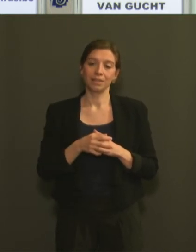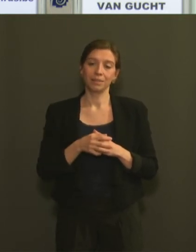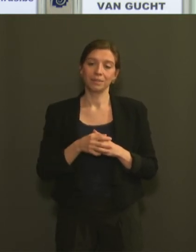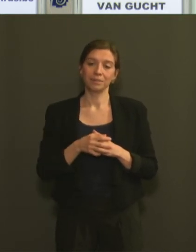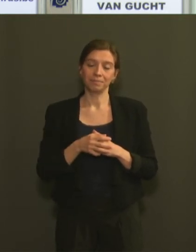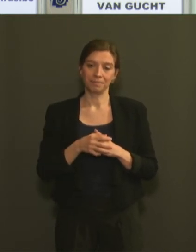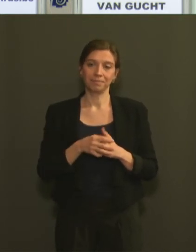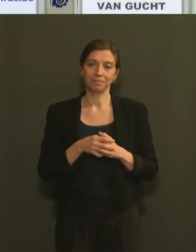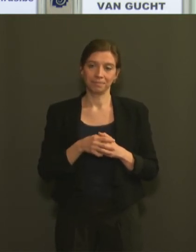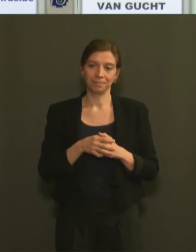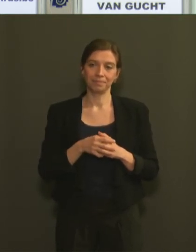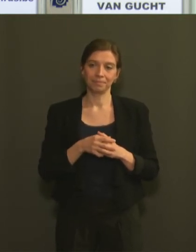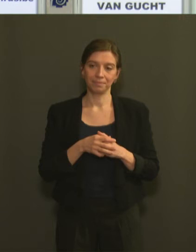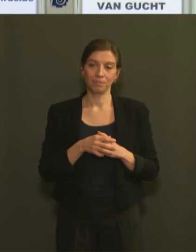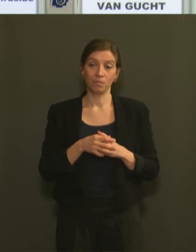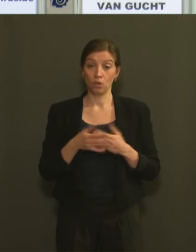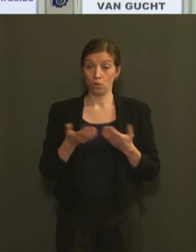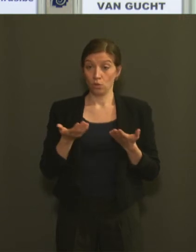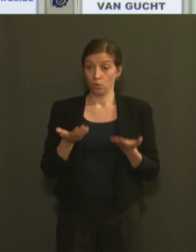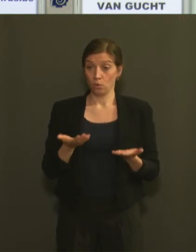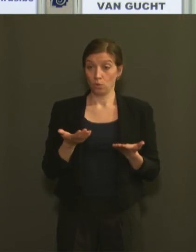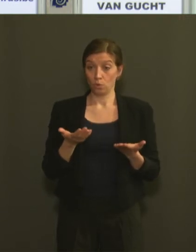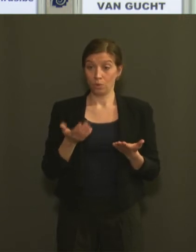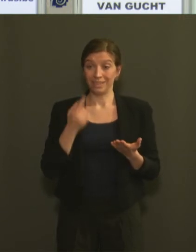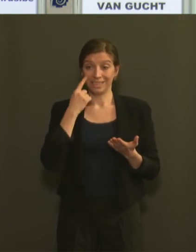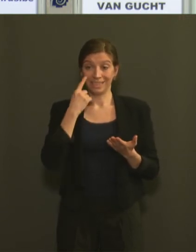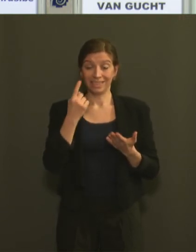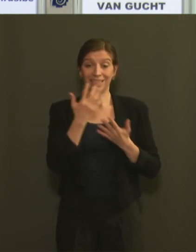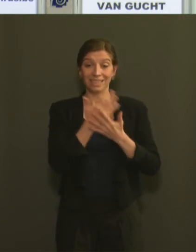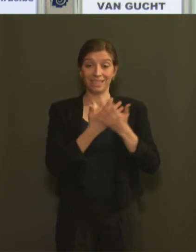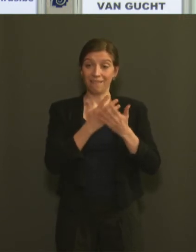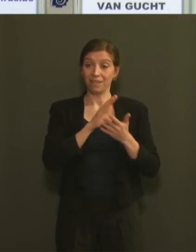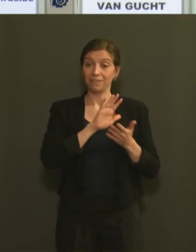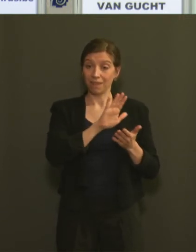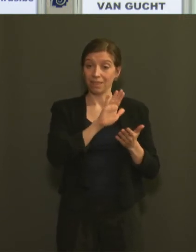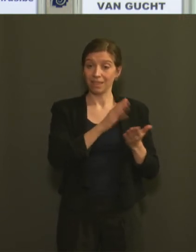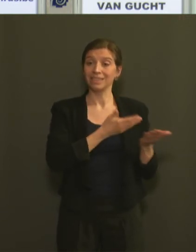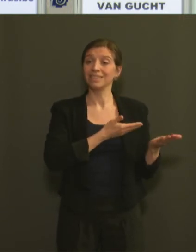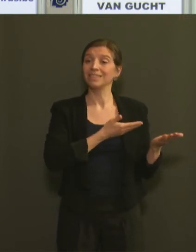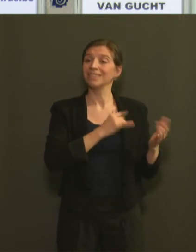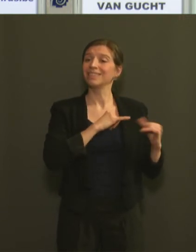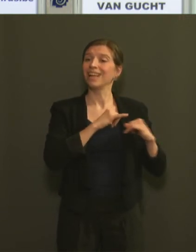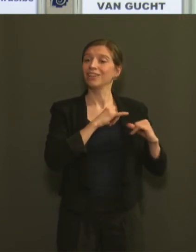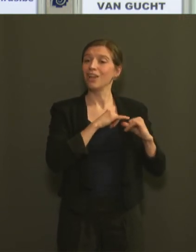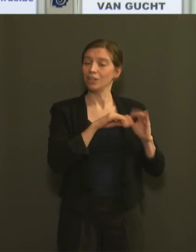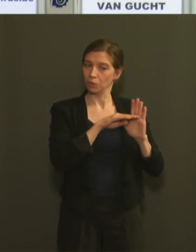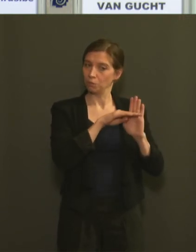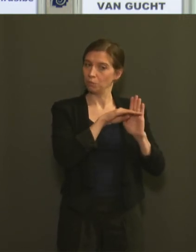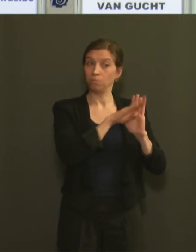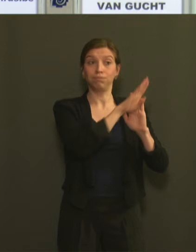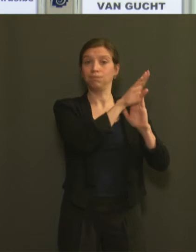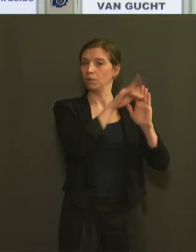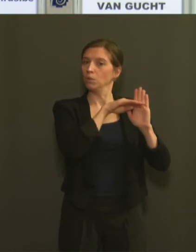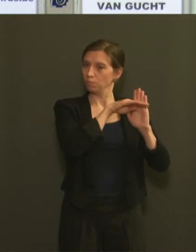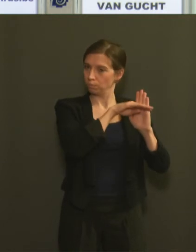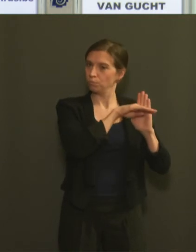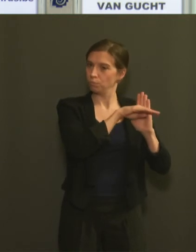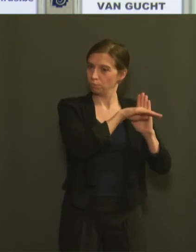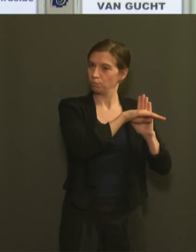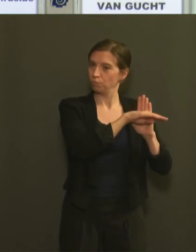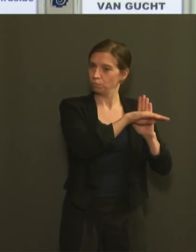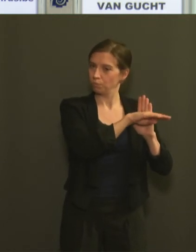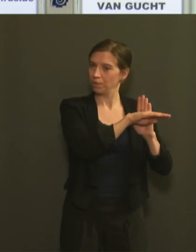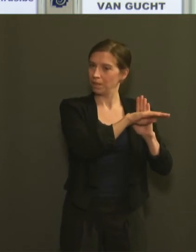stagner bref d'autant que vite patiente dynastique not least three mile stark a fini mon